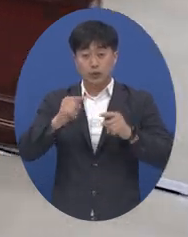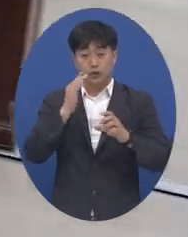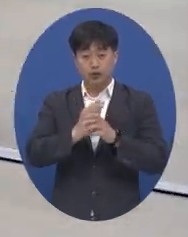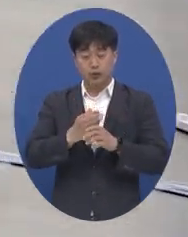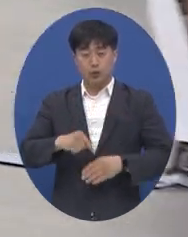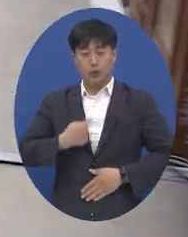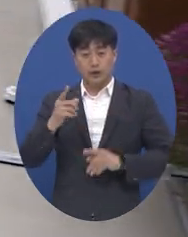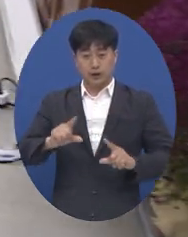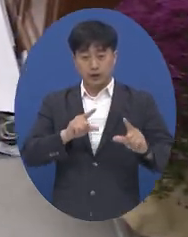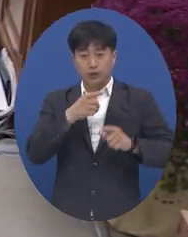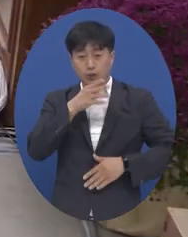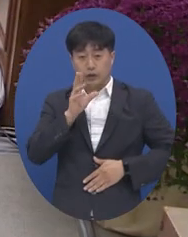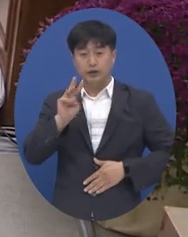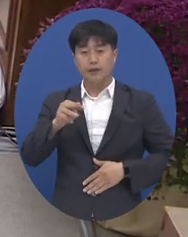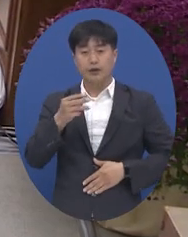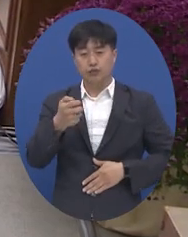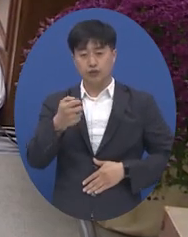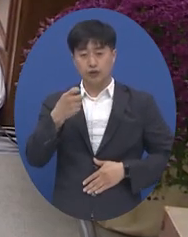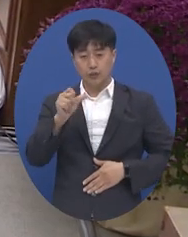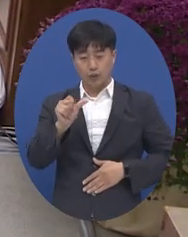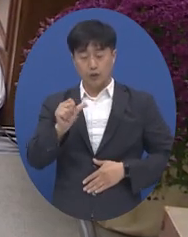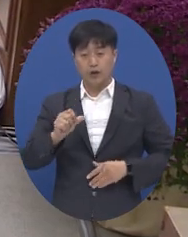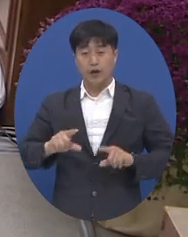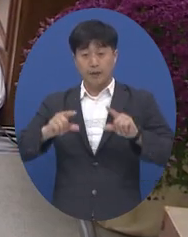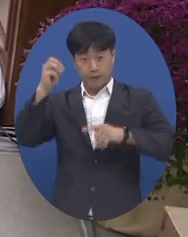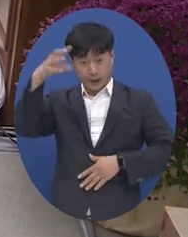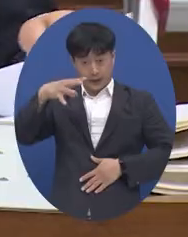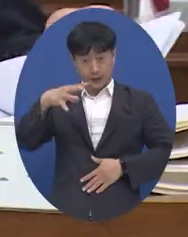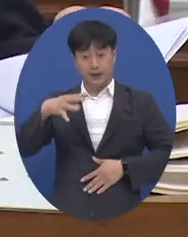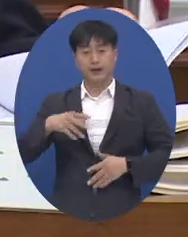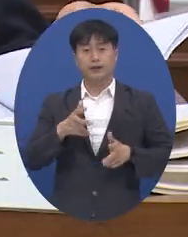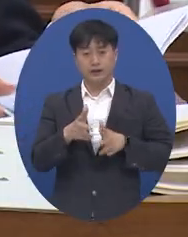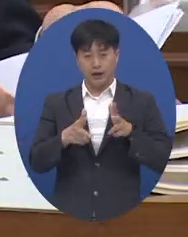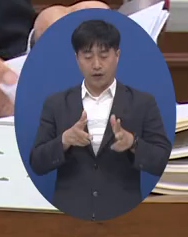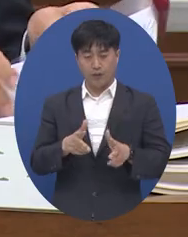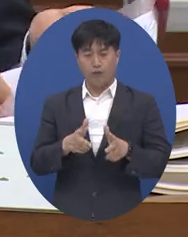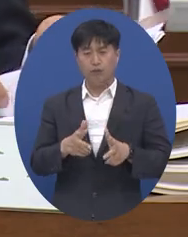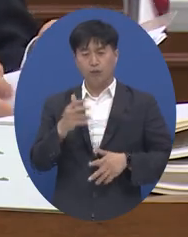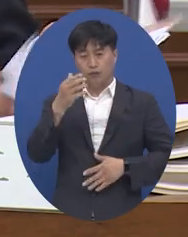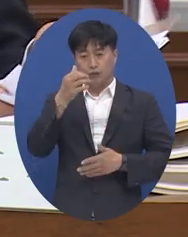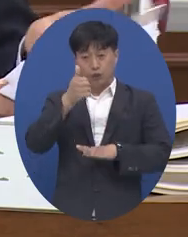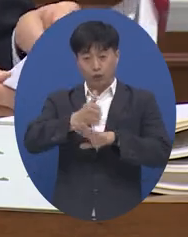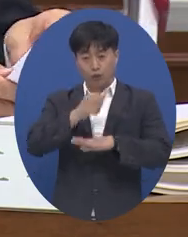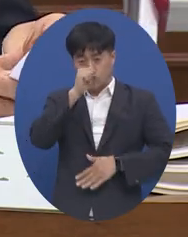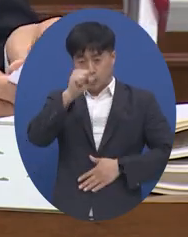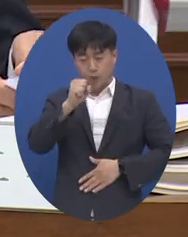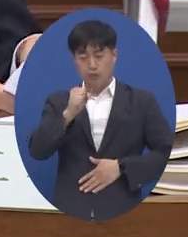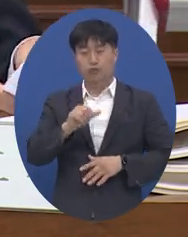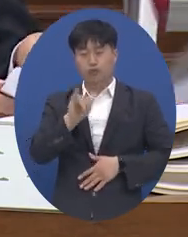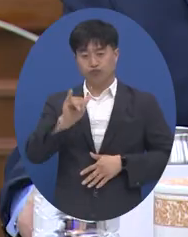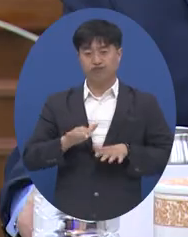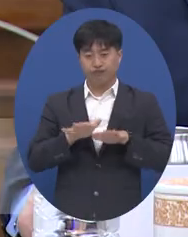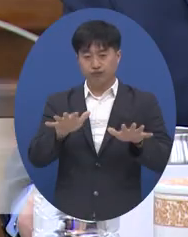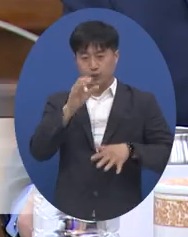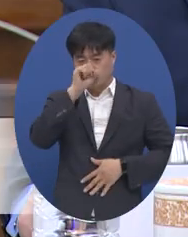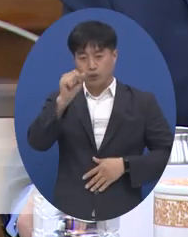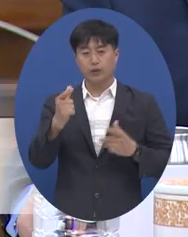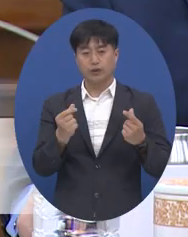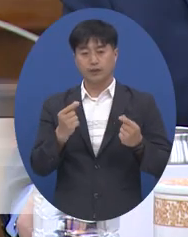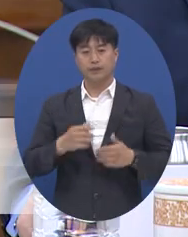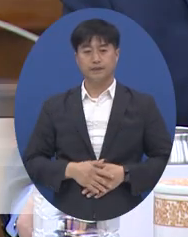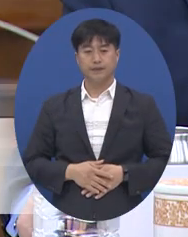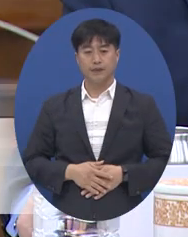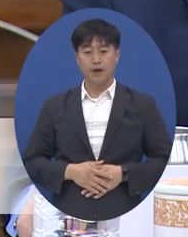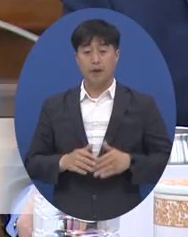홀몸어르신 365일 회피 저 사업은 성과가 좋다 며 전국적으로 확대해야 한다 는 의견이 나왔습니다 방문간호사